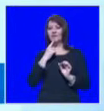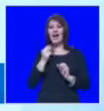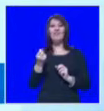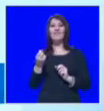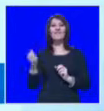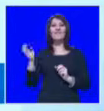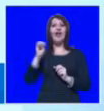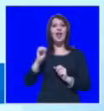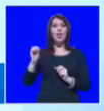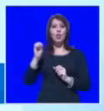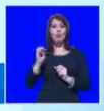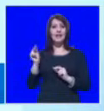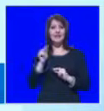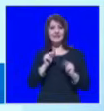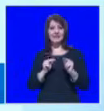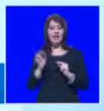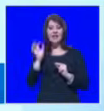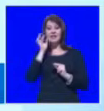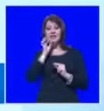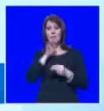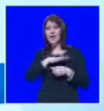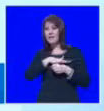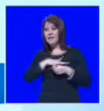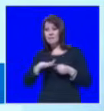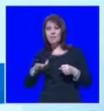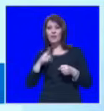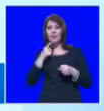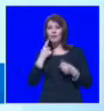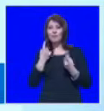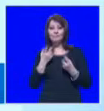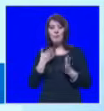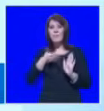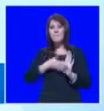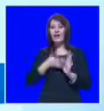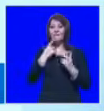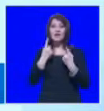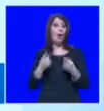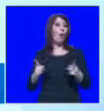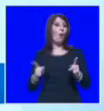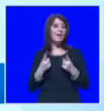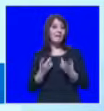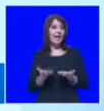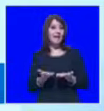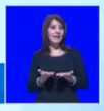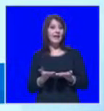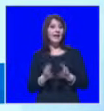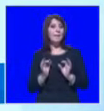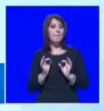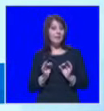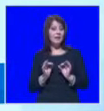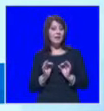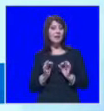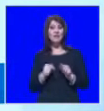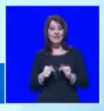съвет, всъщност няма пълния набор от инструменти за управление на монетарната политика. Например, Българската народна банка